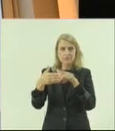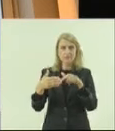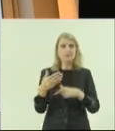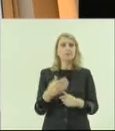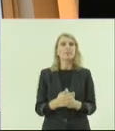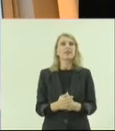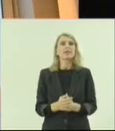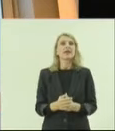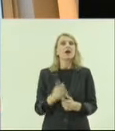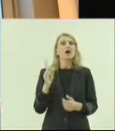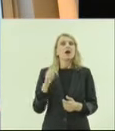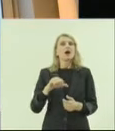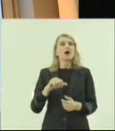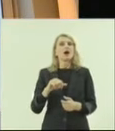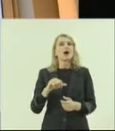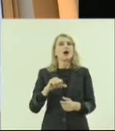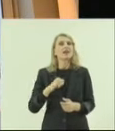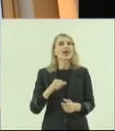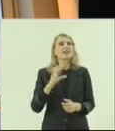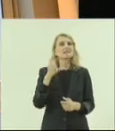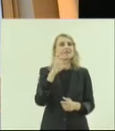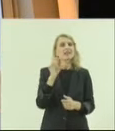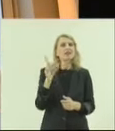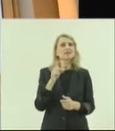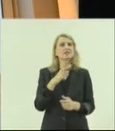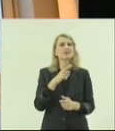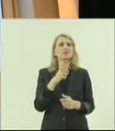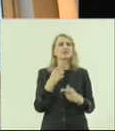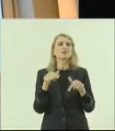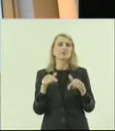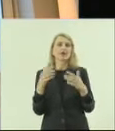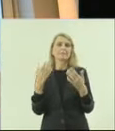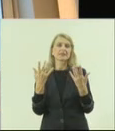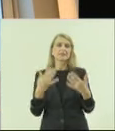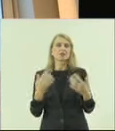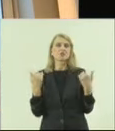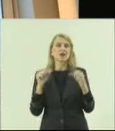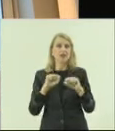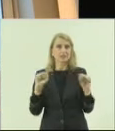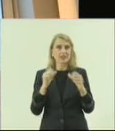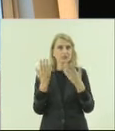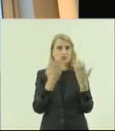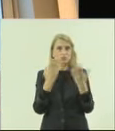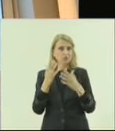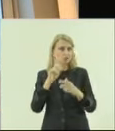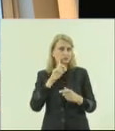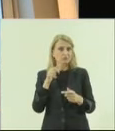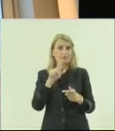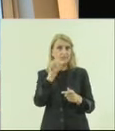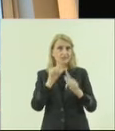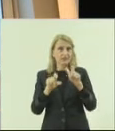ПМГ Яна Сандански. Вие можете също да ги виждате, които са в слайдо, т.е. зум зададени.